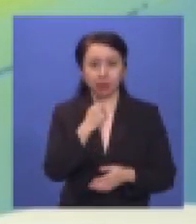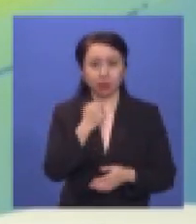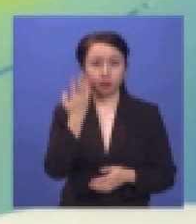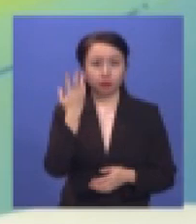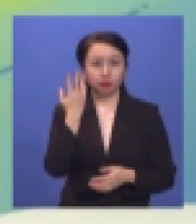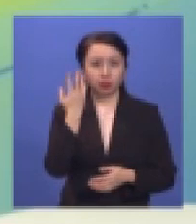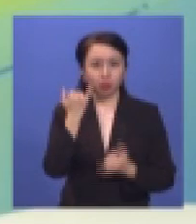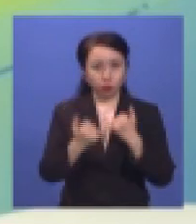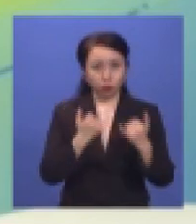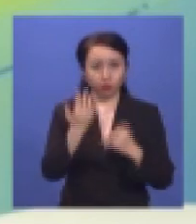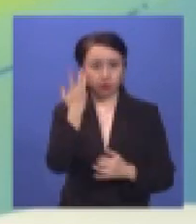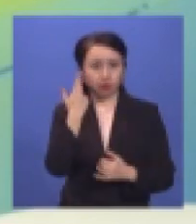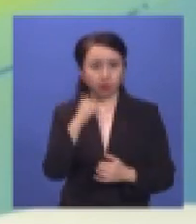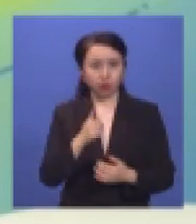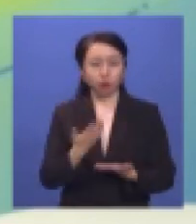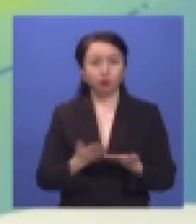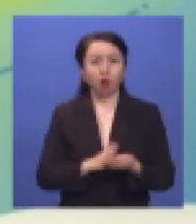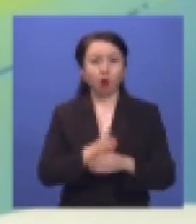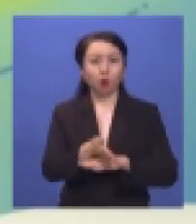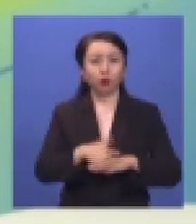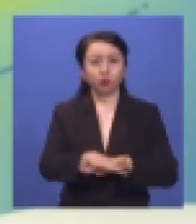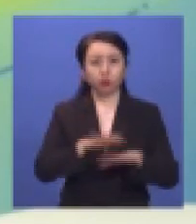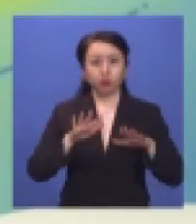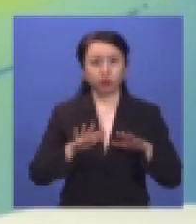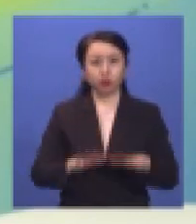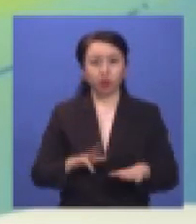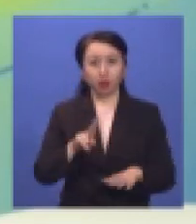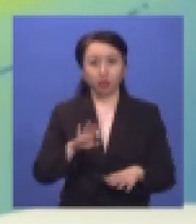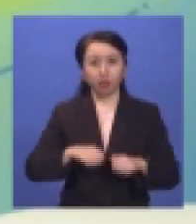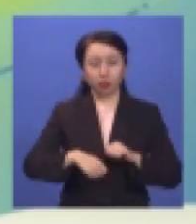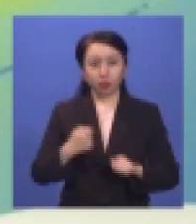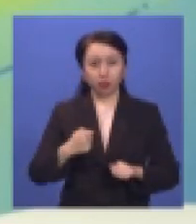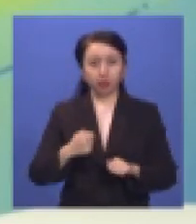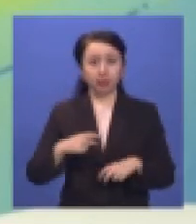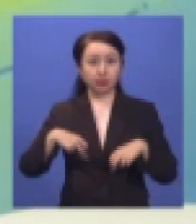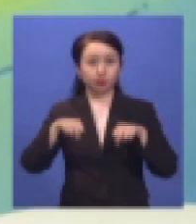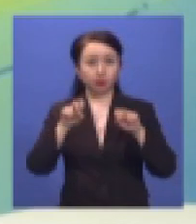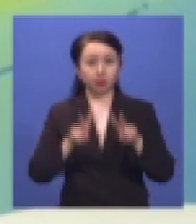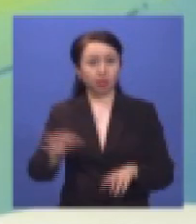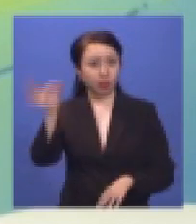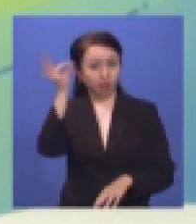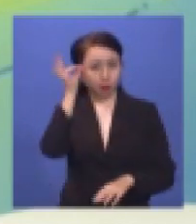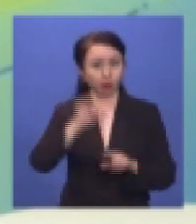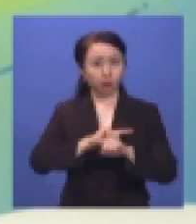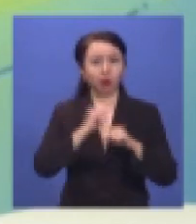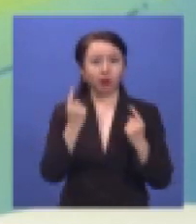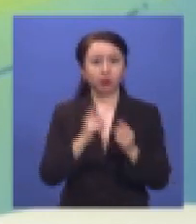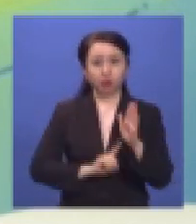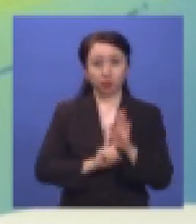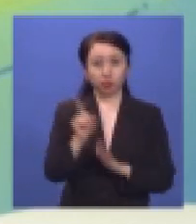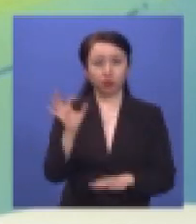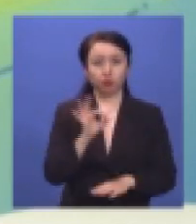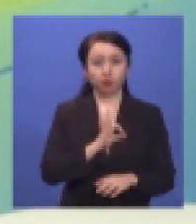статусом посещают общественные места. И приложение «Ашак» фиксирует нарушения. Специалисты напоминают, что карантин начинается с момента